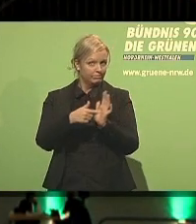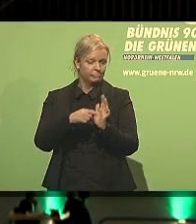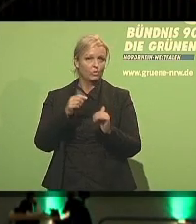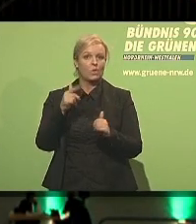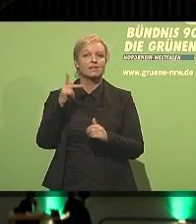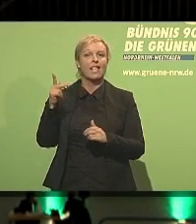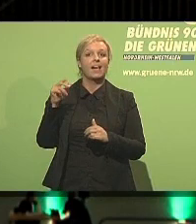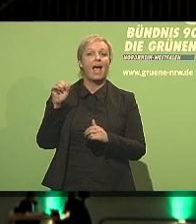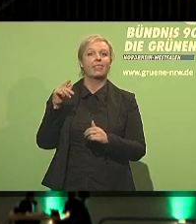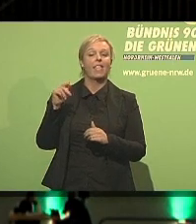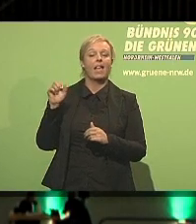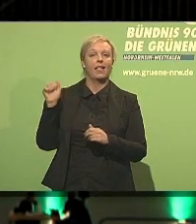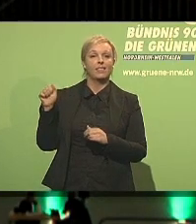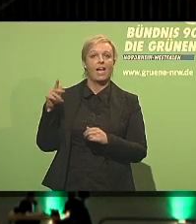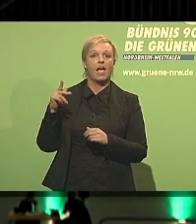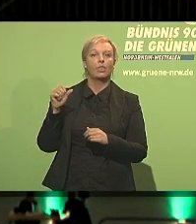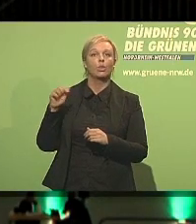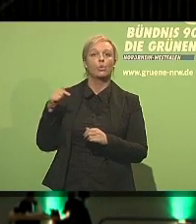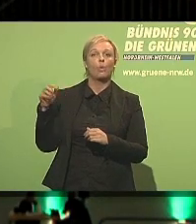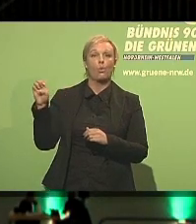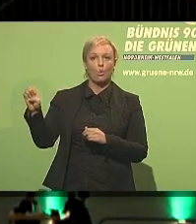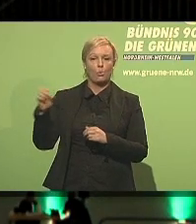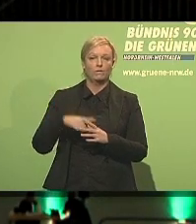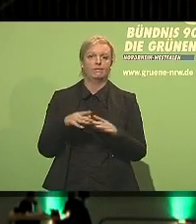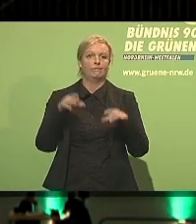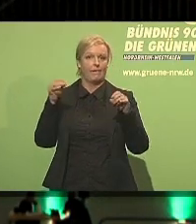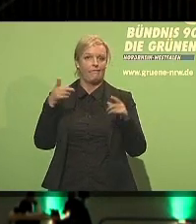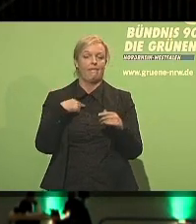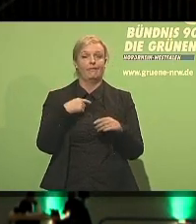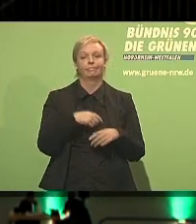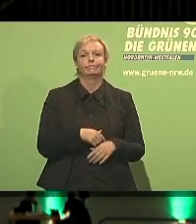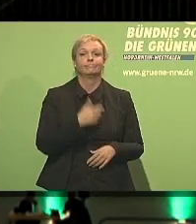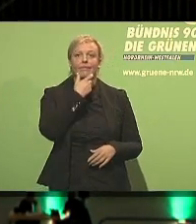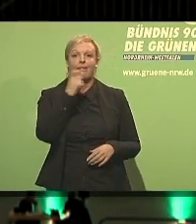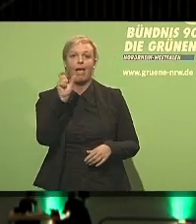Dröge. Katharina, deine Bühne.